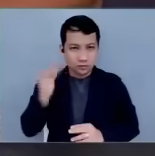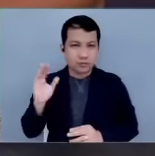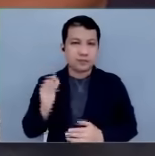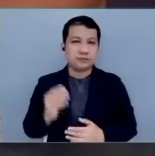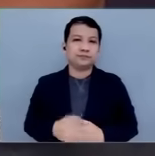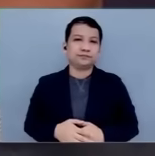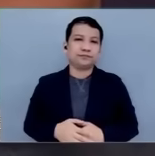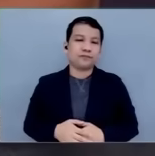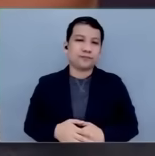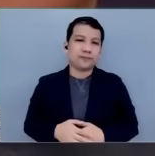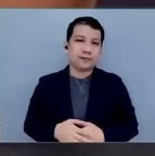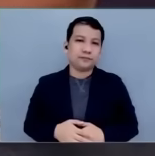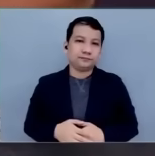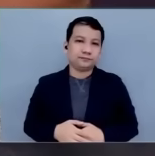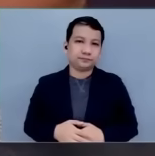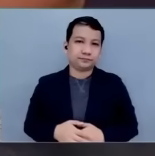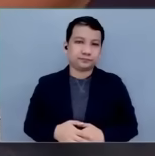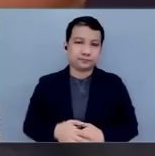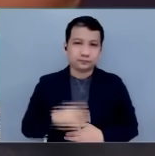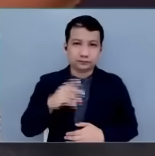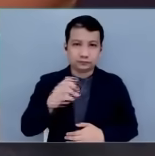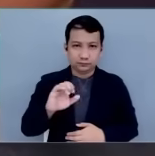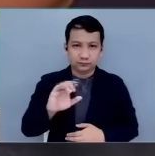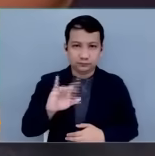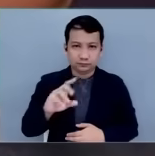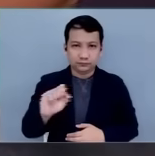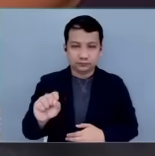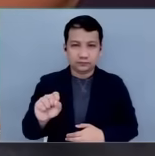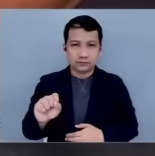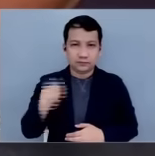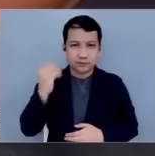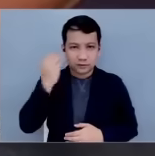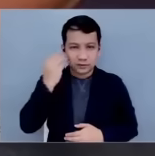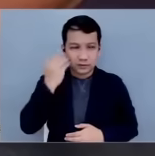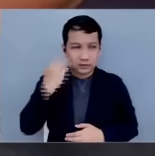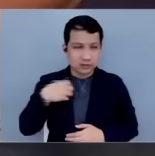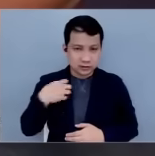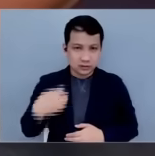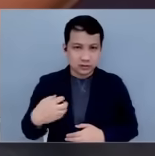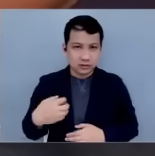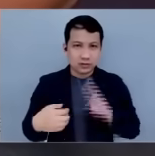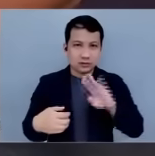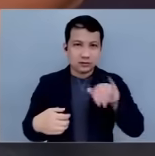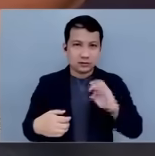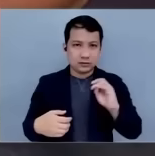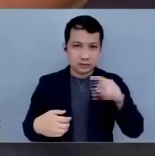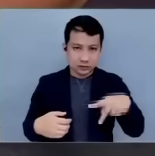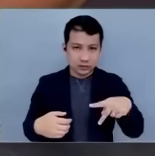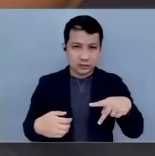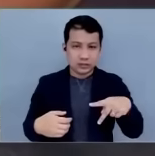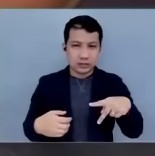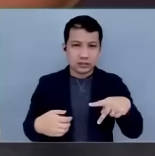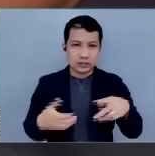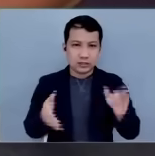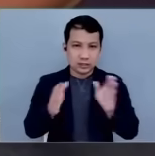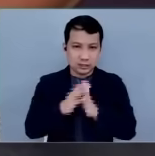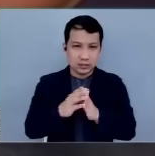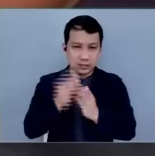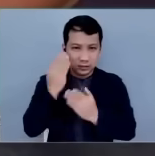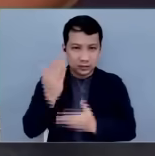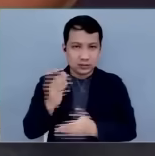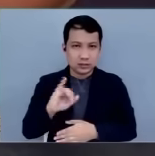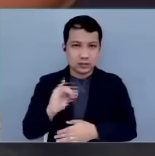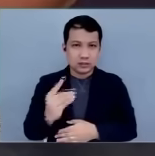Sa bahaging ito ng Padre Diego Serra, hinarang na nagpanggap na pulis ang BJMP officer. Nang hinga ng jail officer ng ID ang